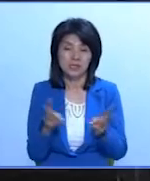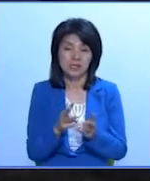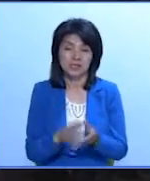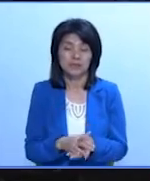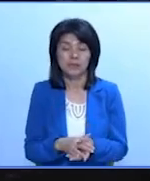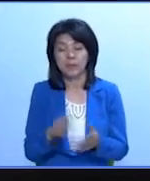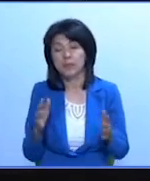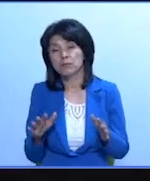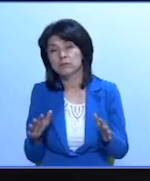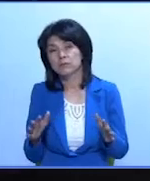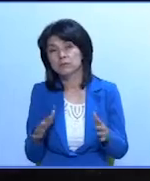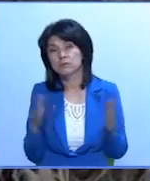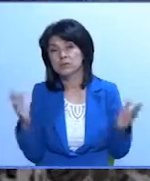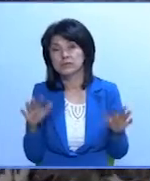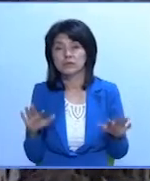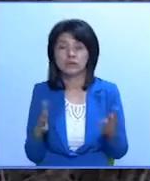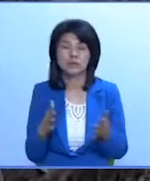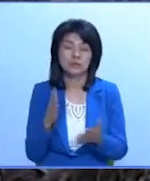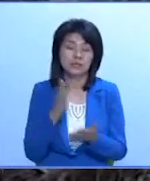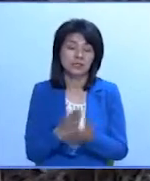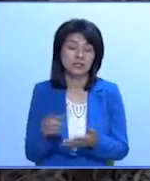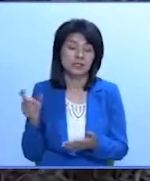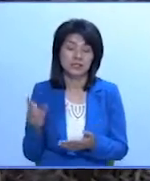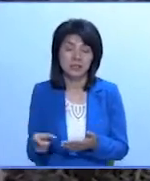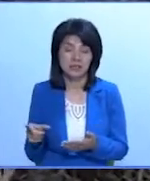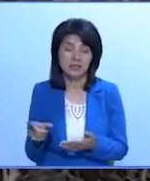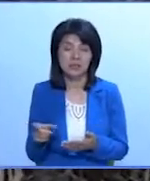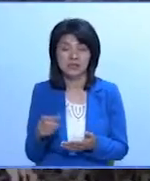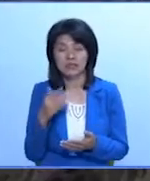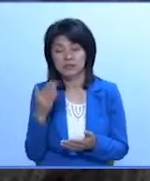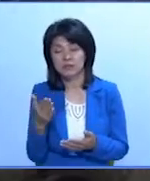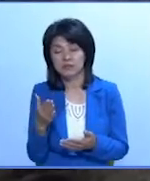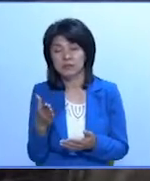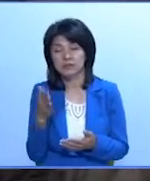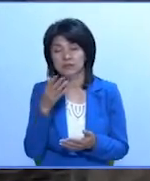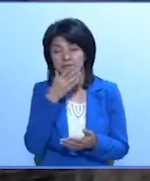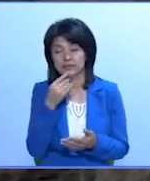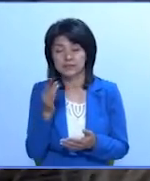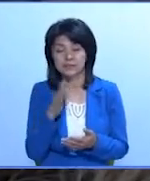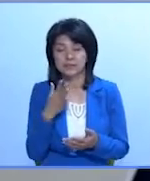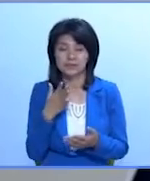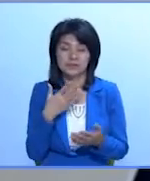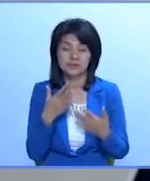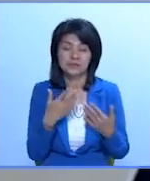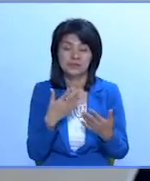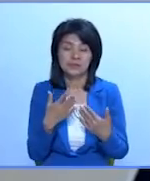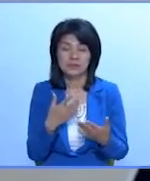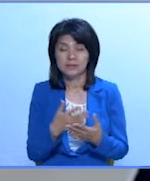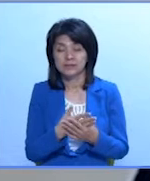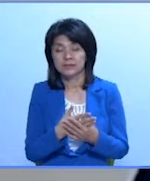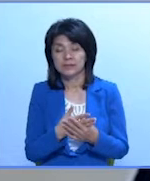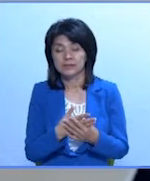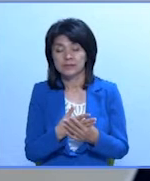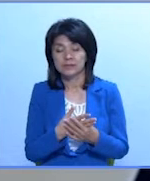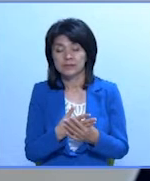большинстве случаев причиной пожара является человек и его небрежное отношение к окружающей среде. Мы за этот период